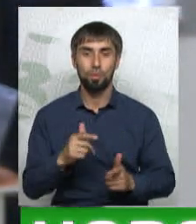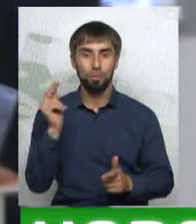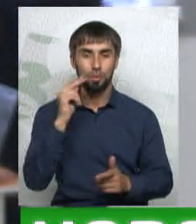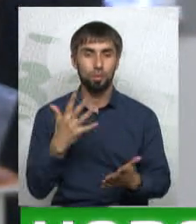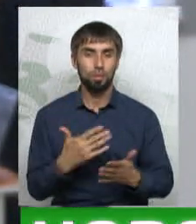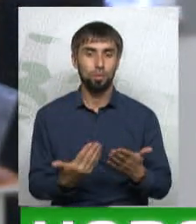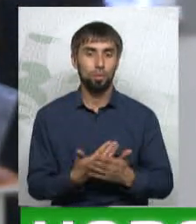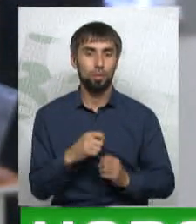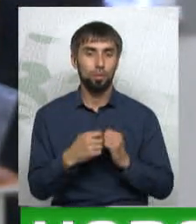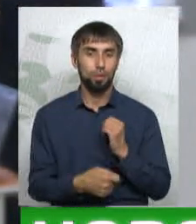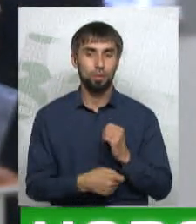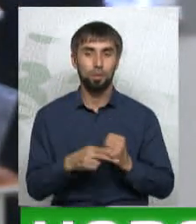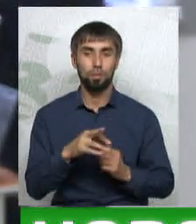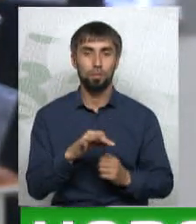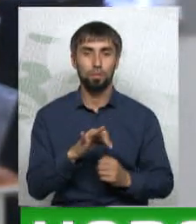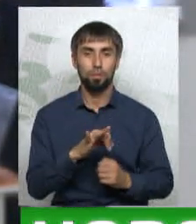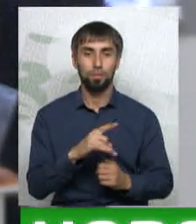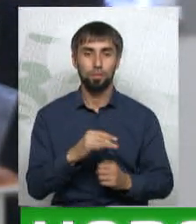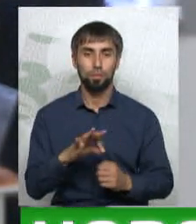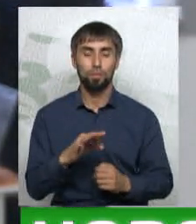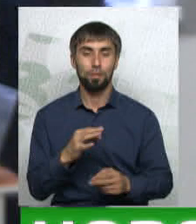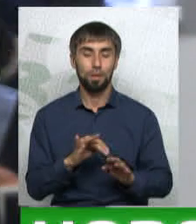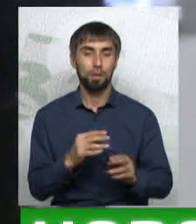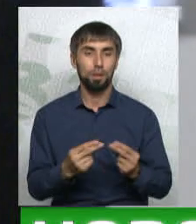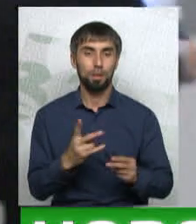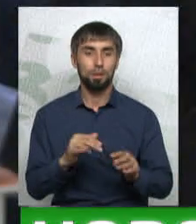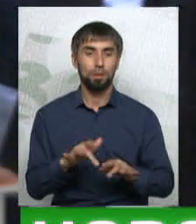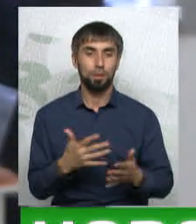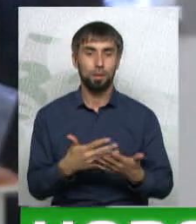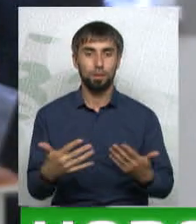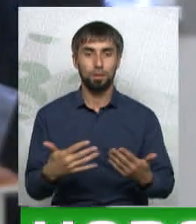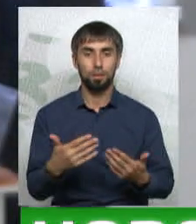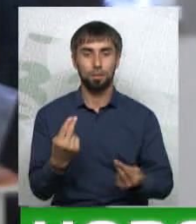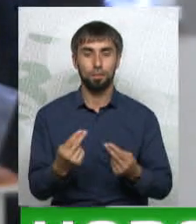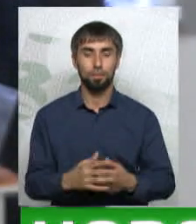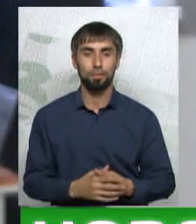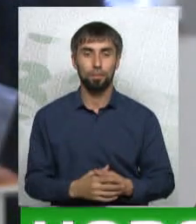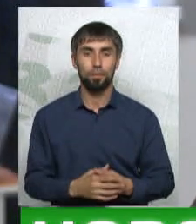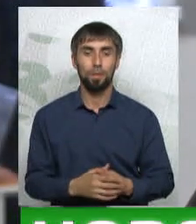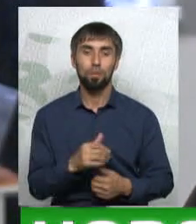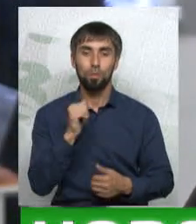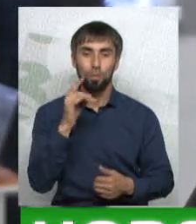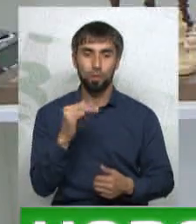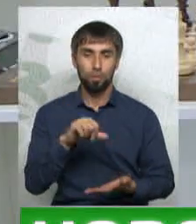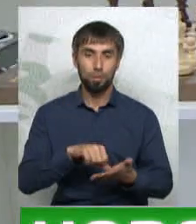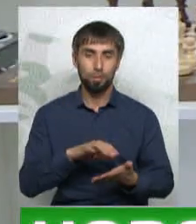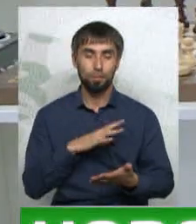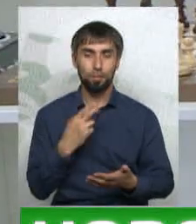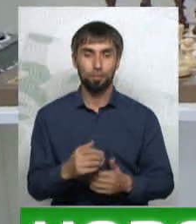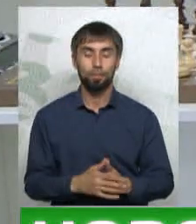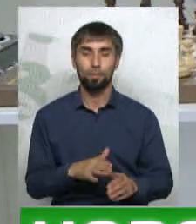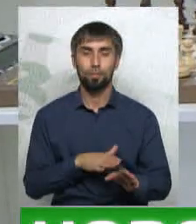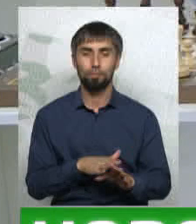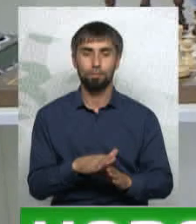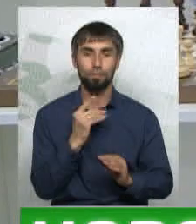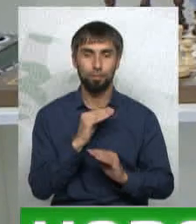какой-то новый материал, позиционно решала и играла на компьютере с разными игроками. В прошлый раз участвовала? Да. Полная